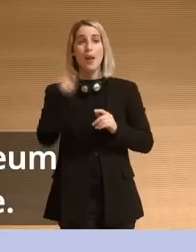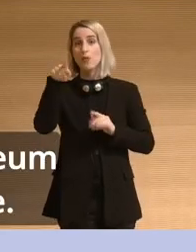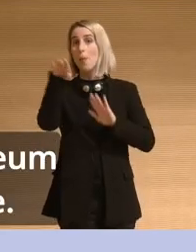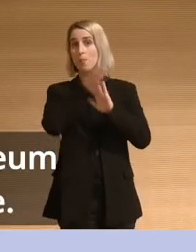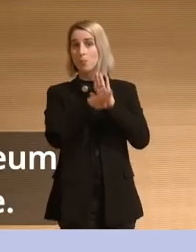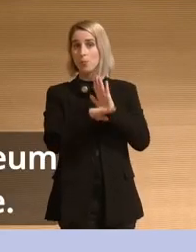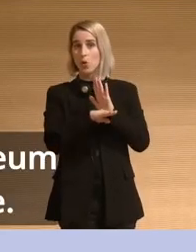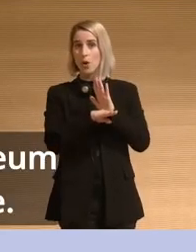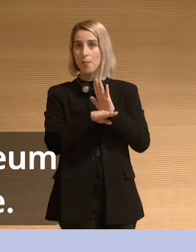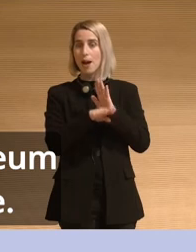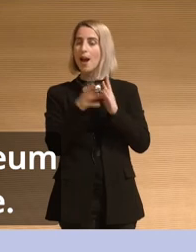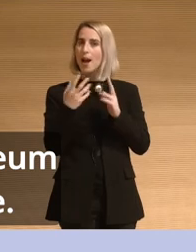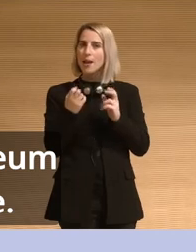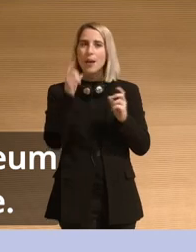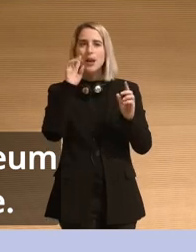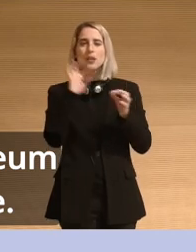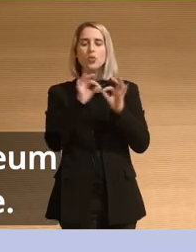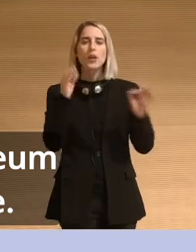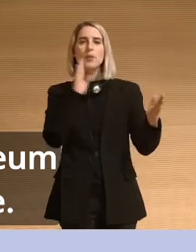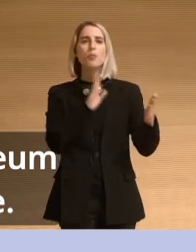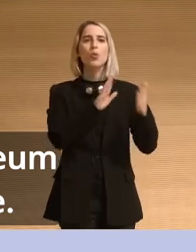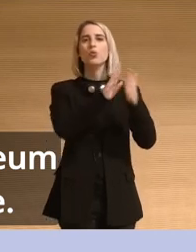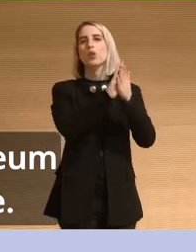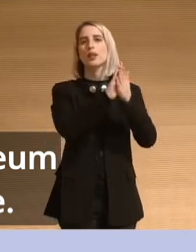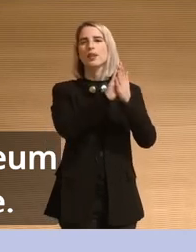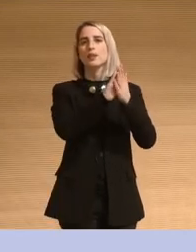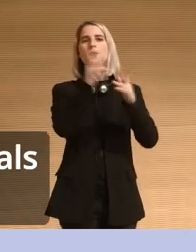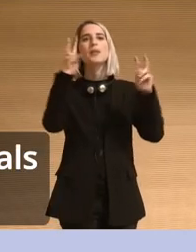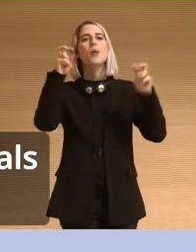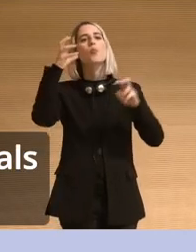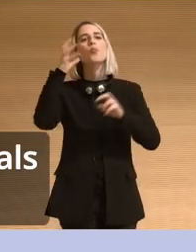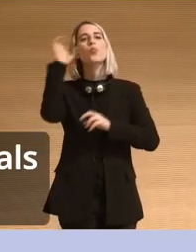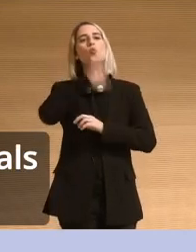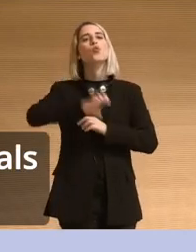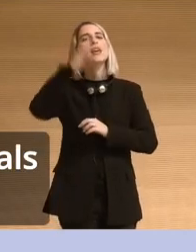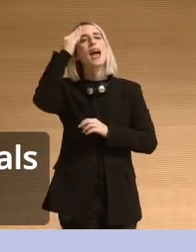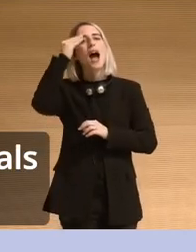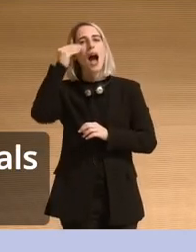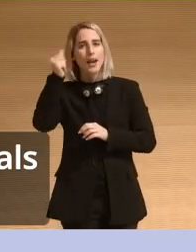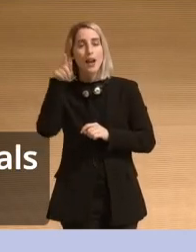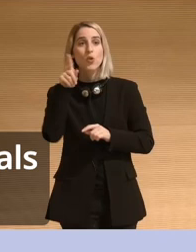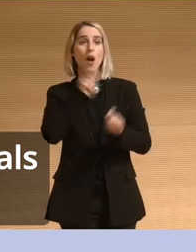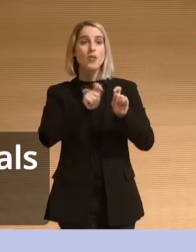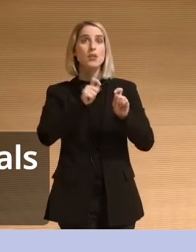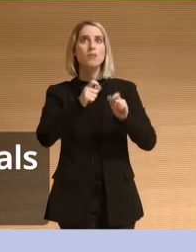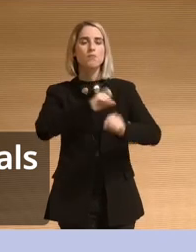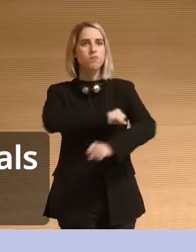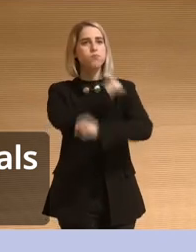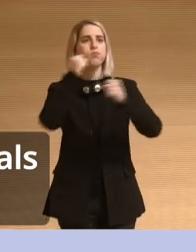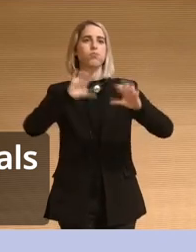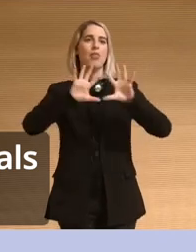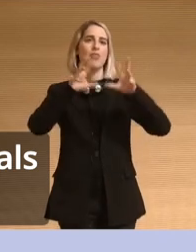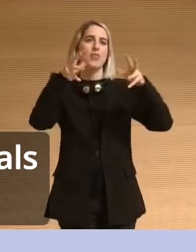σφαιρική προσέγγιση στη μουσιακή εκπαίδευση, στο πεδίο μουσεία και άνοια. Δημιούργησε ένα δυνατό δίκτυο ανάμεσα σε επαγγελματίες